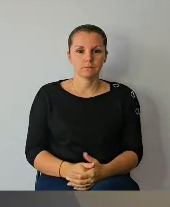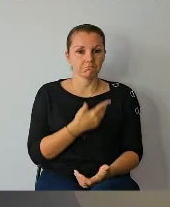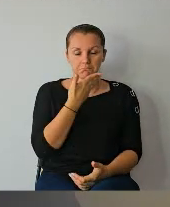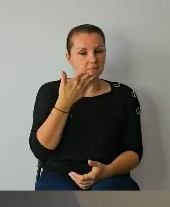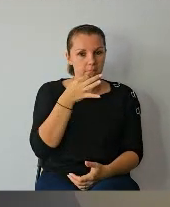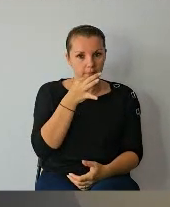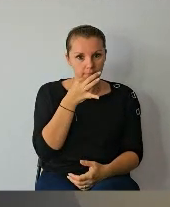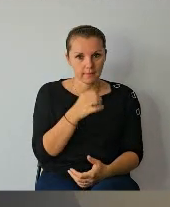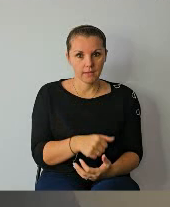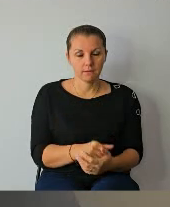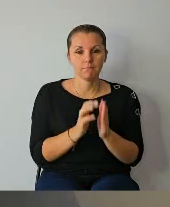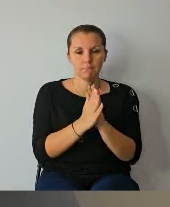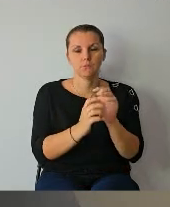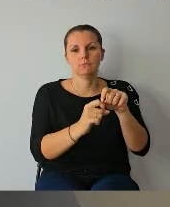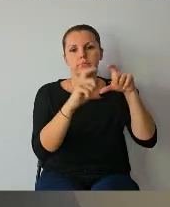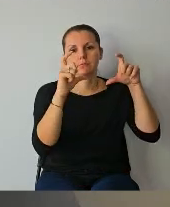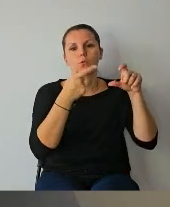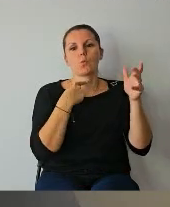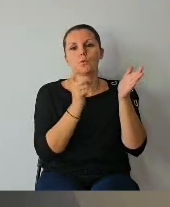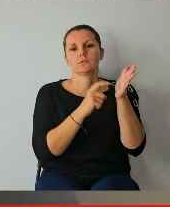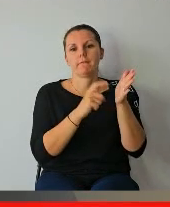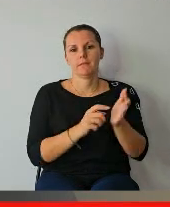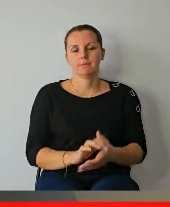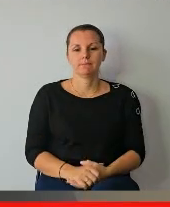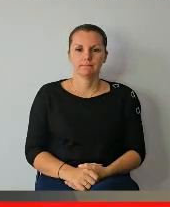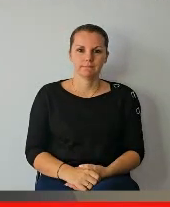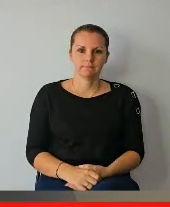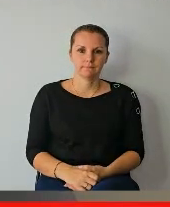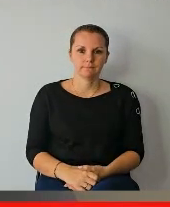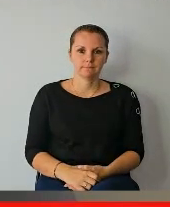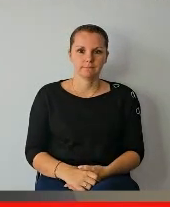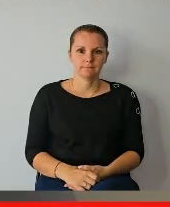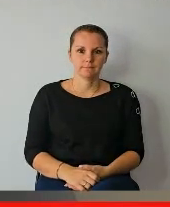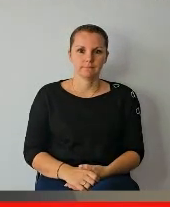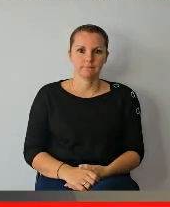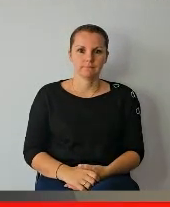Nie ma pytań. Prosimy o głosowanie.